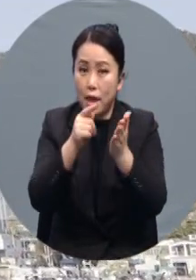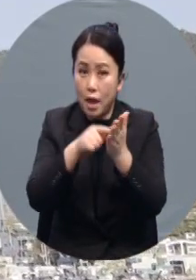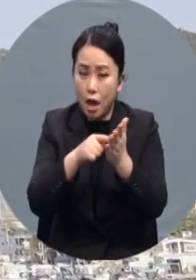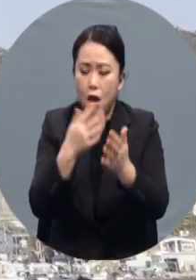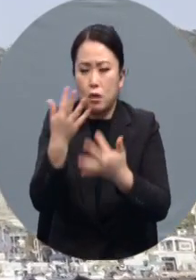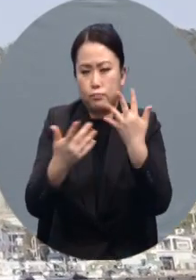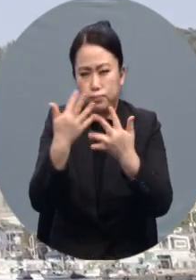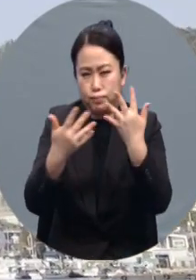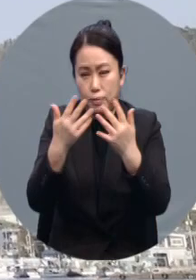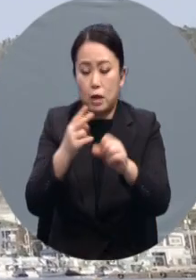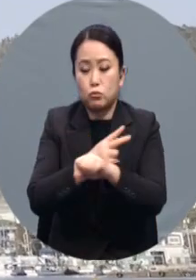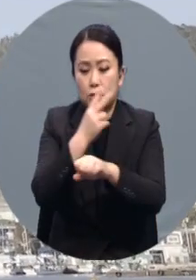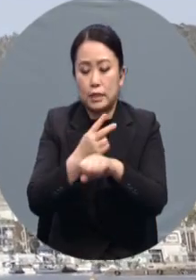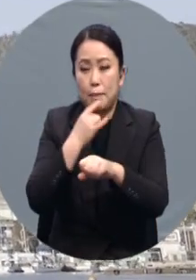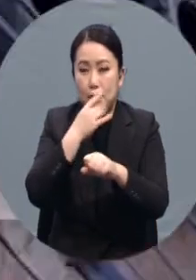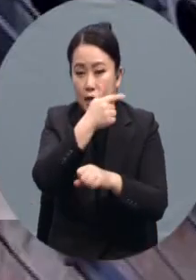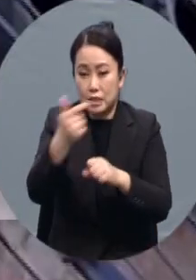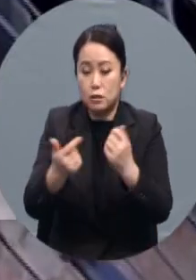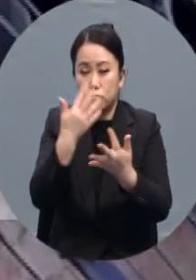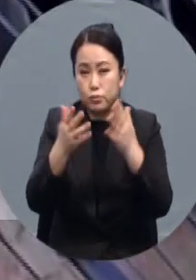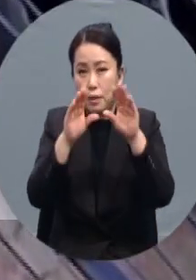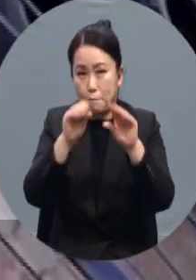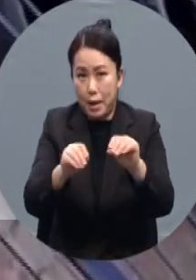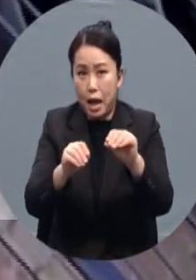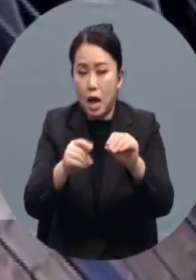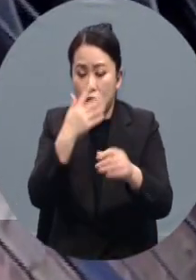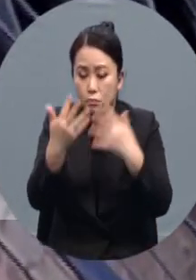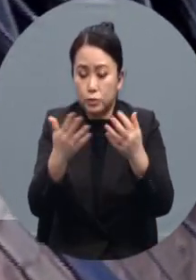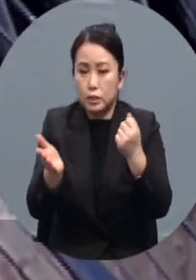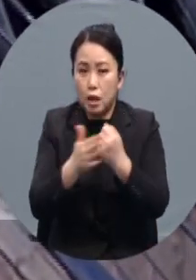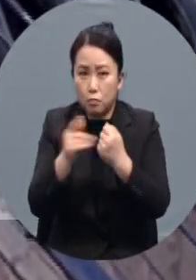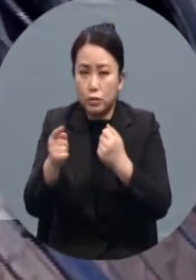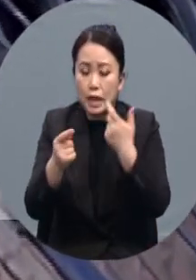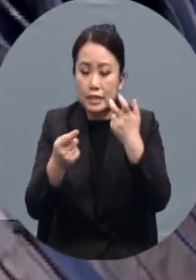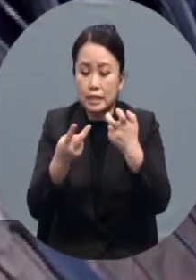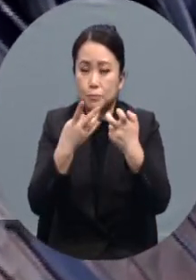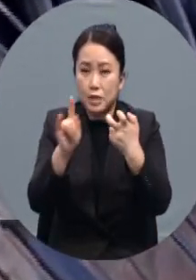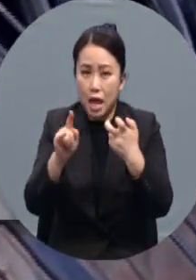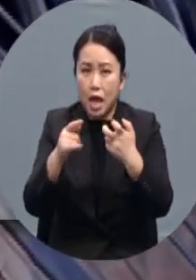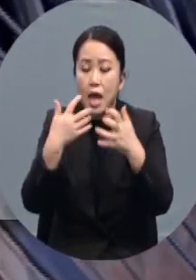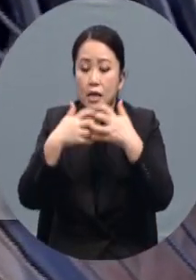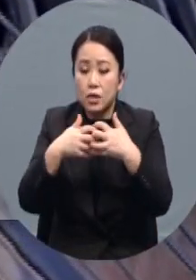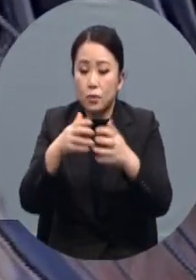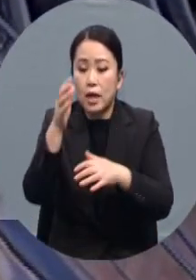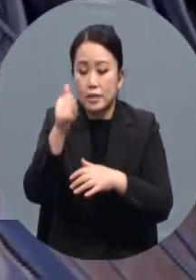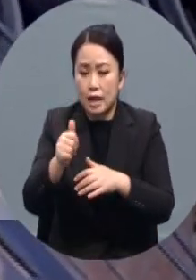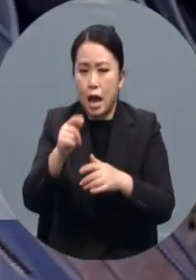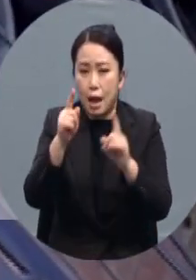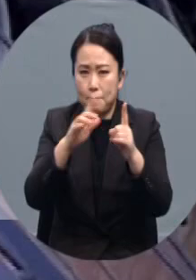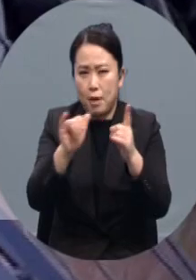불길이 잡혔습니다. 이 불로 기관실에 있던 70대 기관장 한 명이 숨졌고